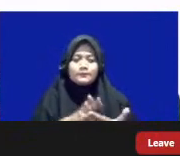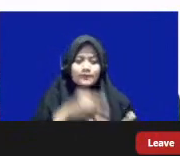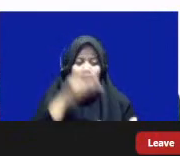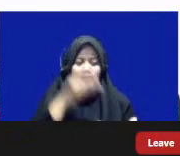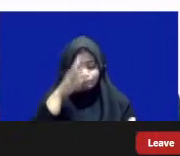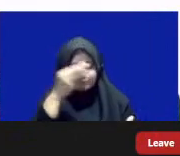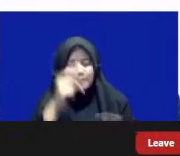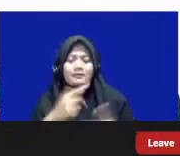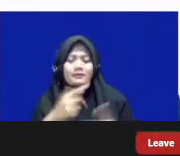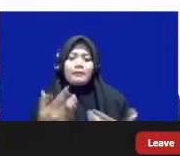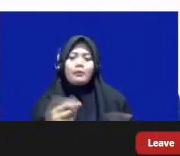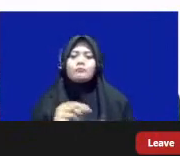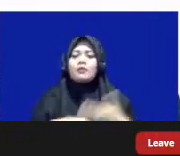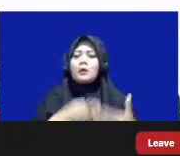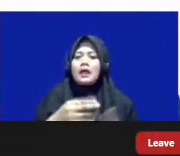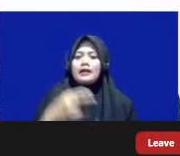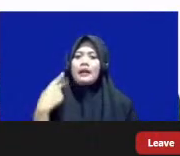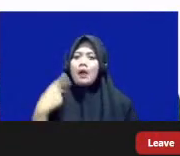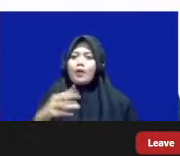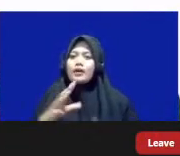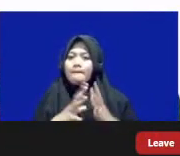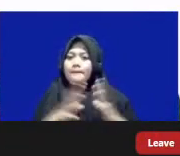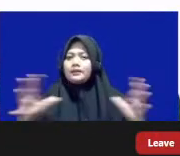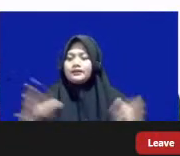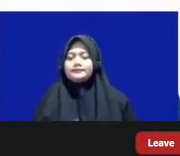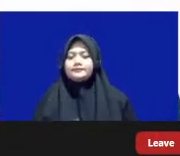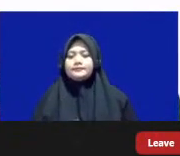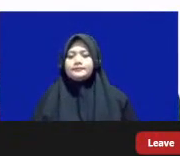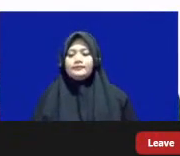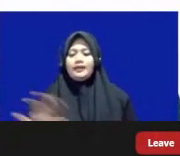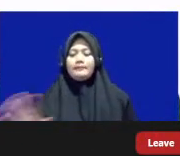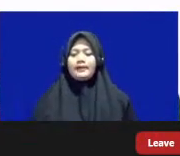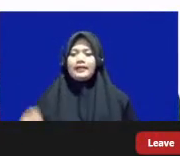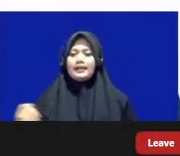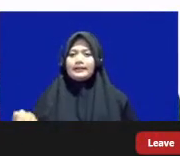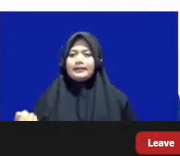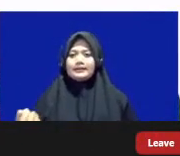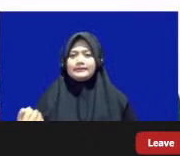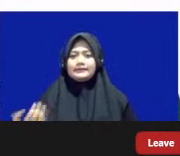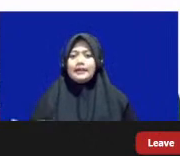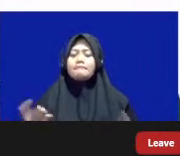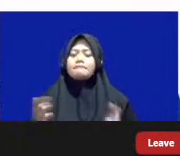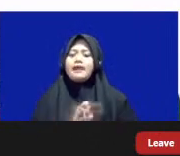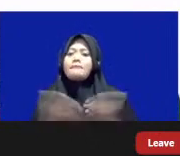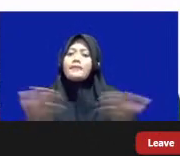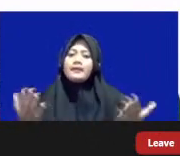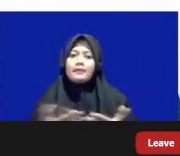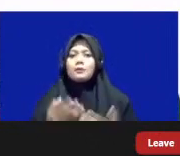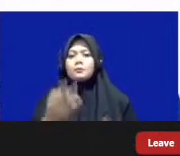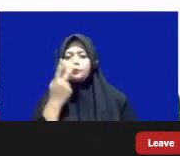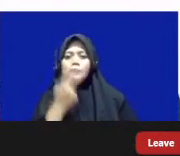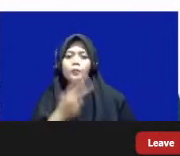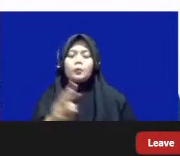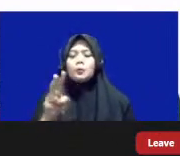relawannya begitu banyak ya di Bangladesh, dan juga bagaimana bisa memelihara